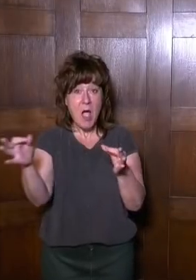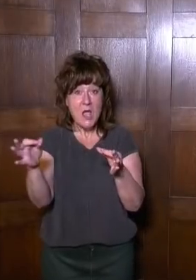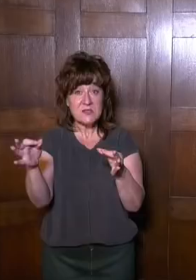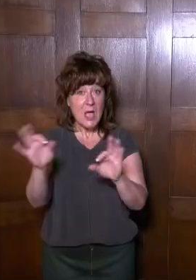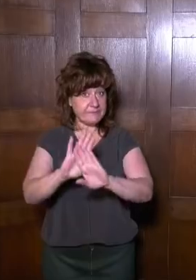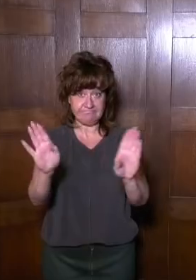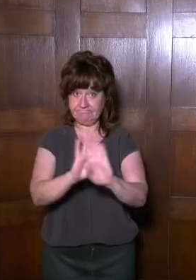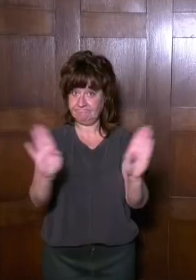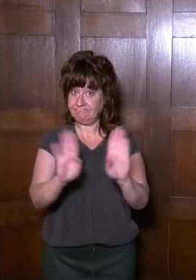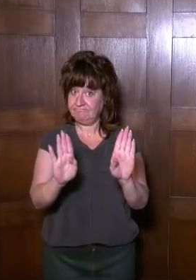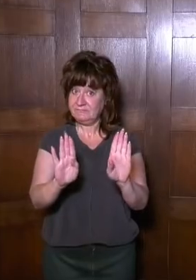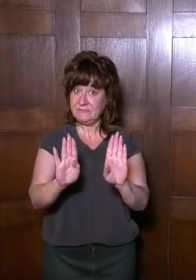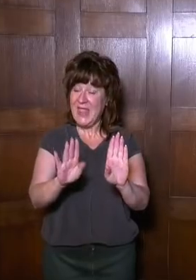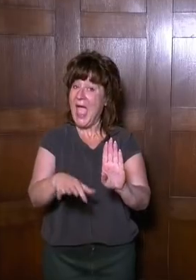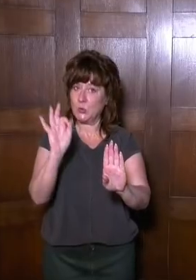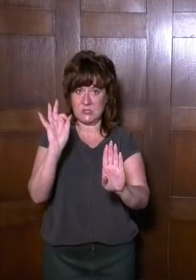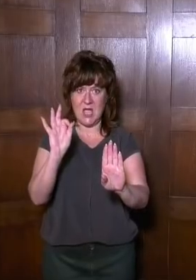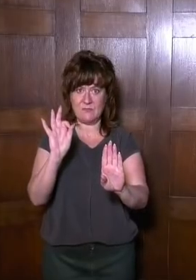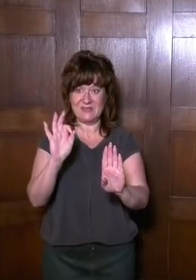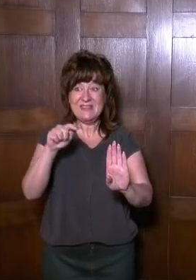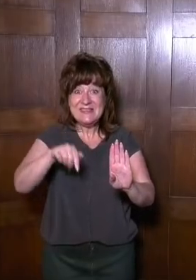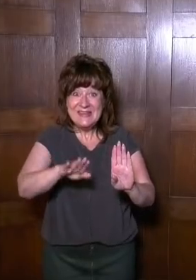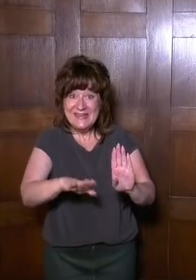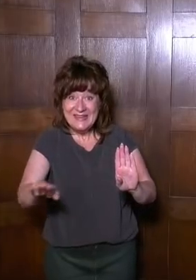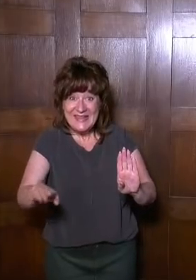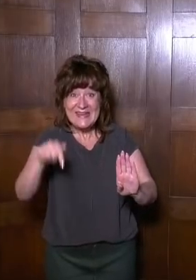werden. Die Kinder sind jetzt schon